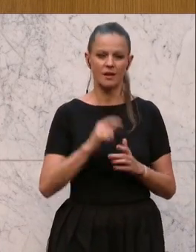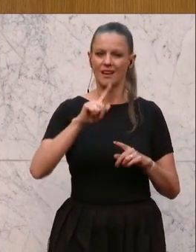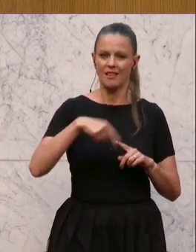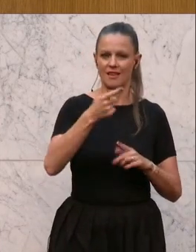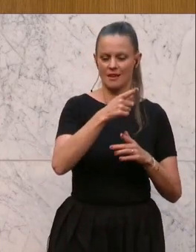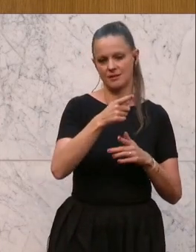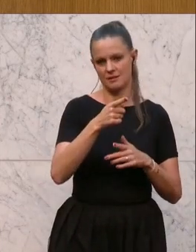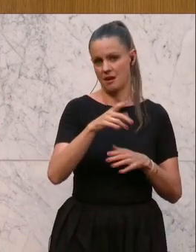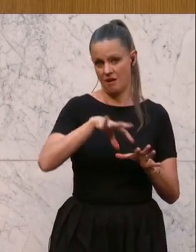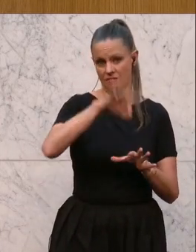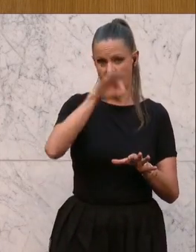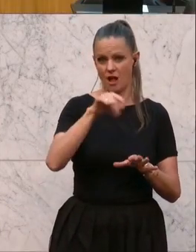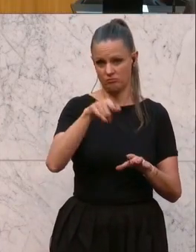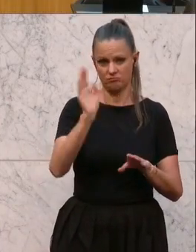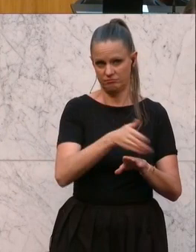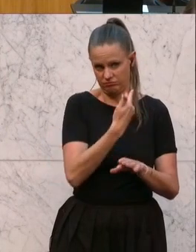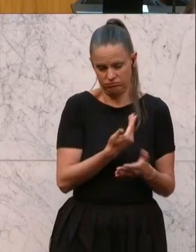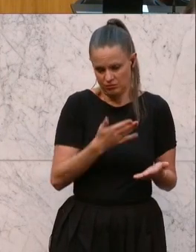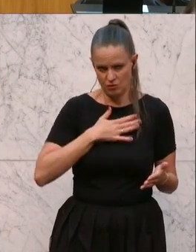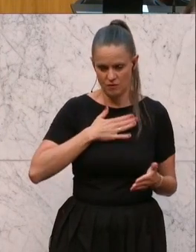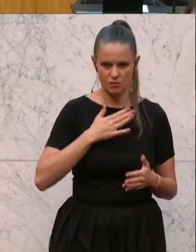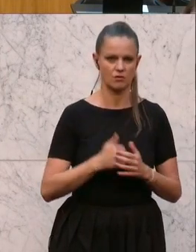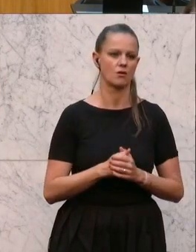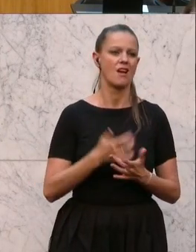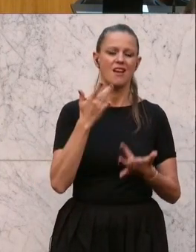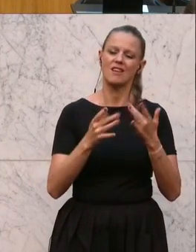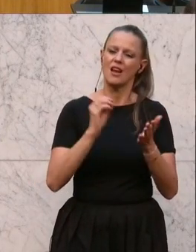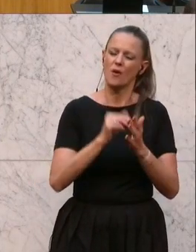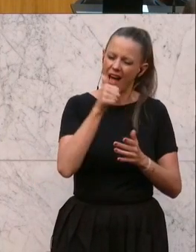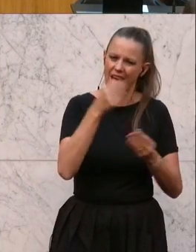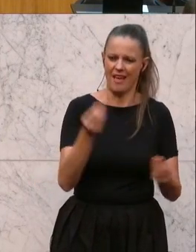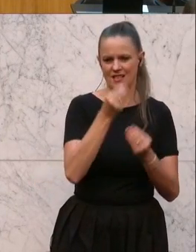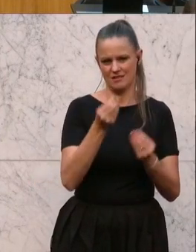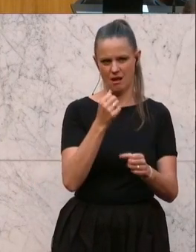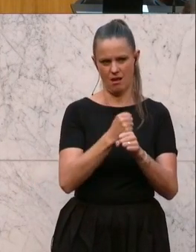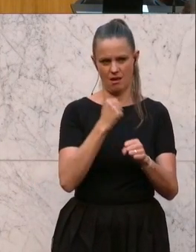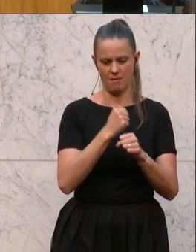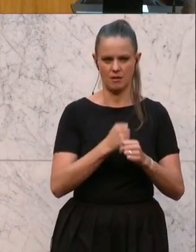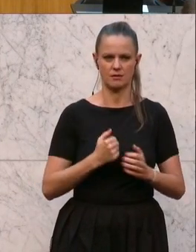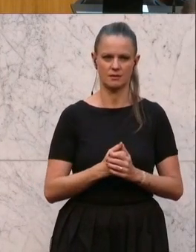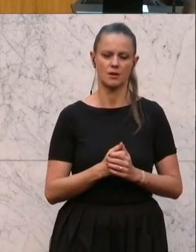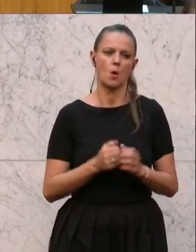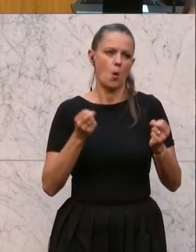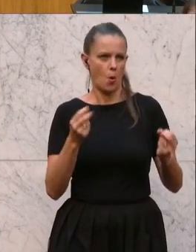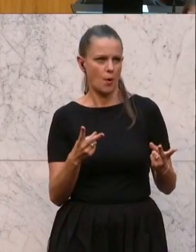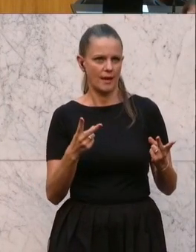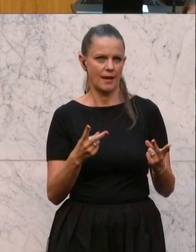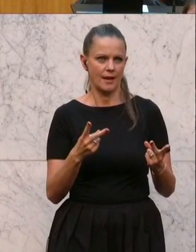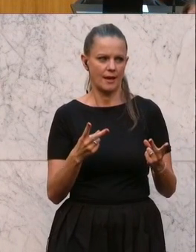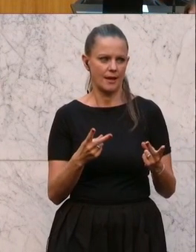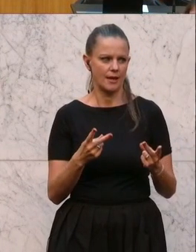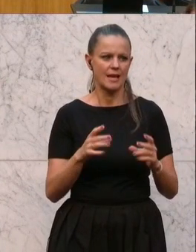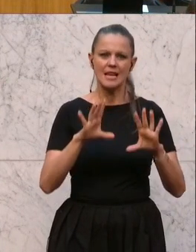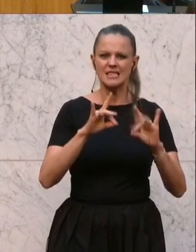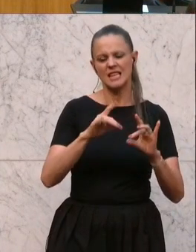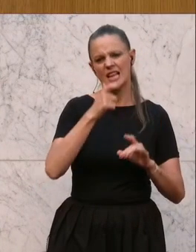Wahl Geschichte sein werden. Vielleicht schlagen Sie noch einen Pflock ein, indem Sie öffentlich sagen, naja, also diese Trennung mit 10 Jahren,